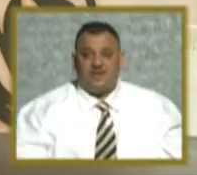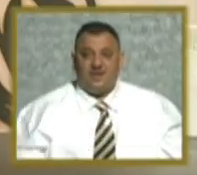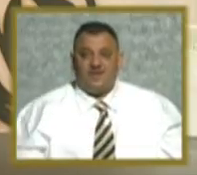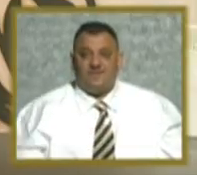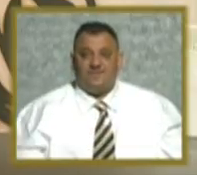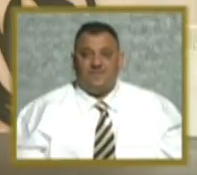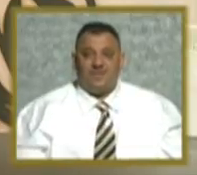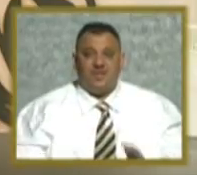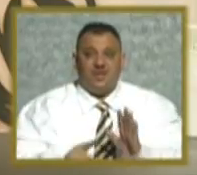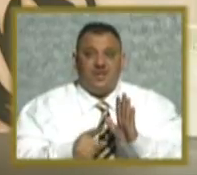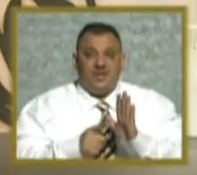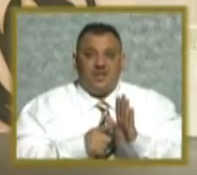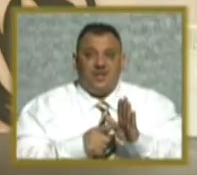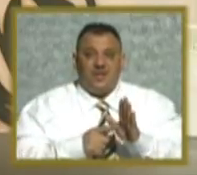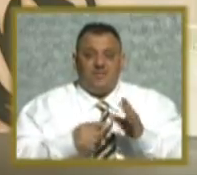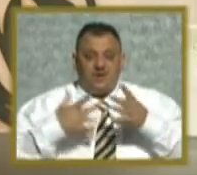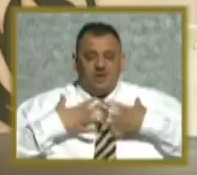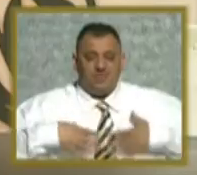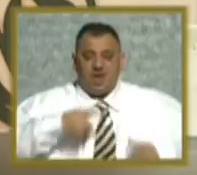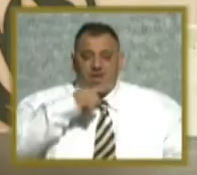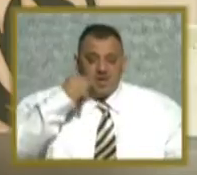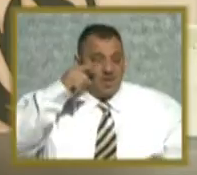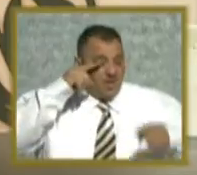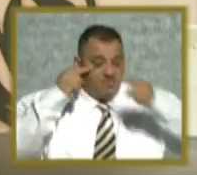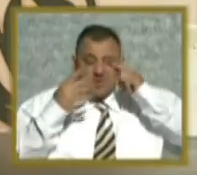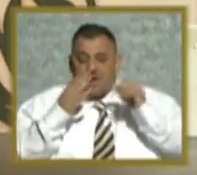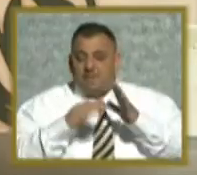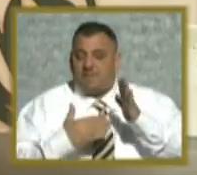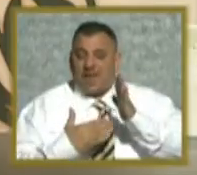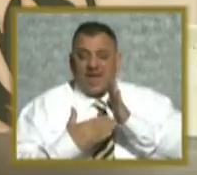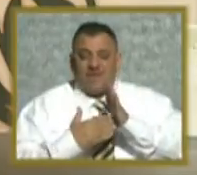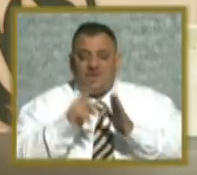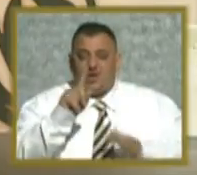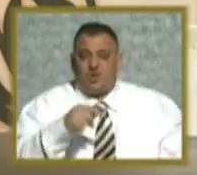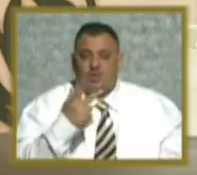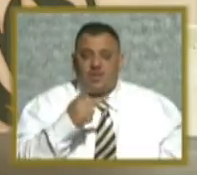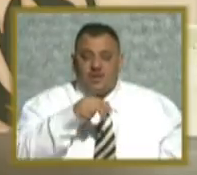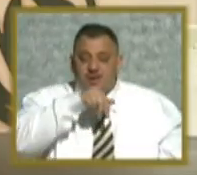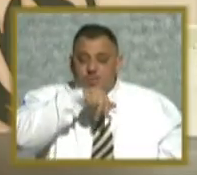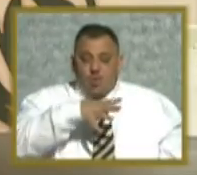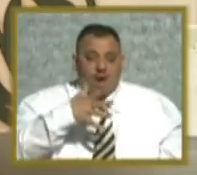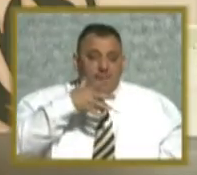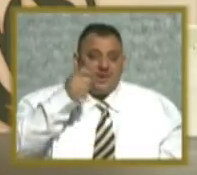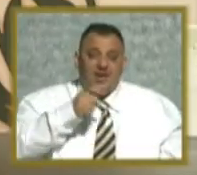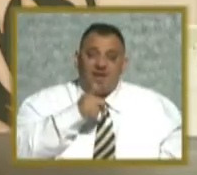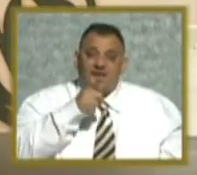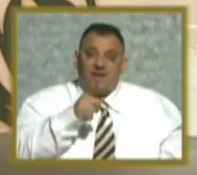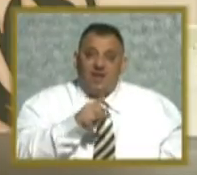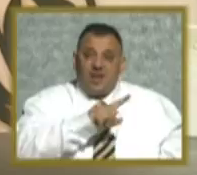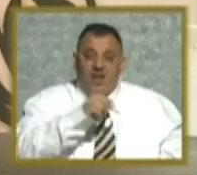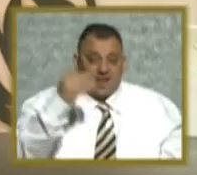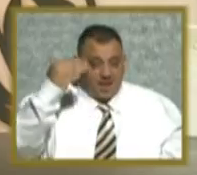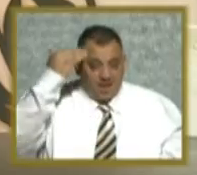تحاد تمتنع عن الزينة وتمتنع عن الأشياء الثانية، لقول النبي عليه الصلاة والسلام لا يحل